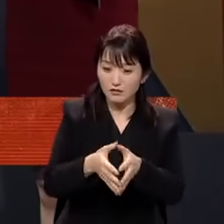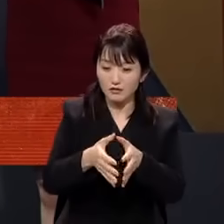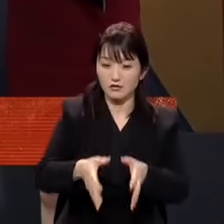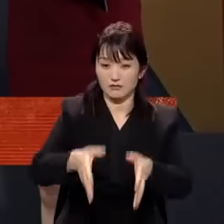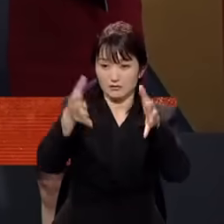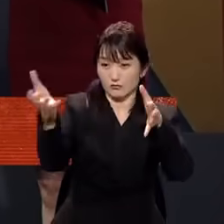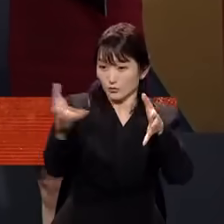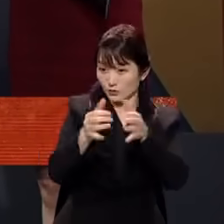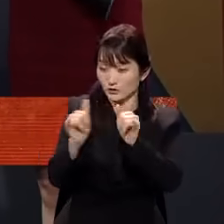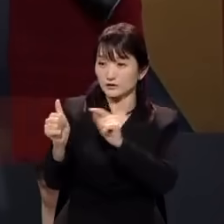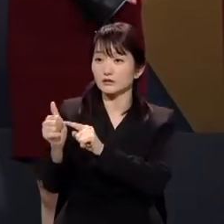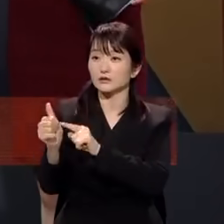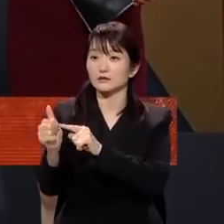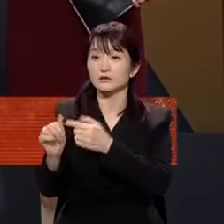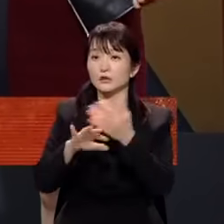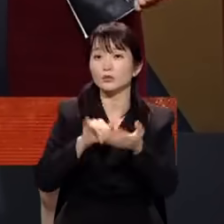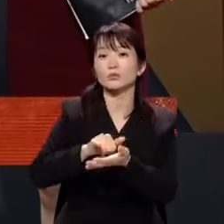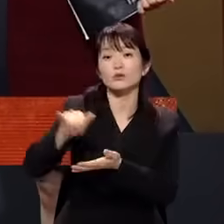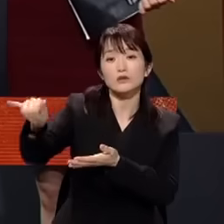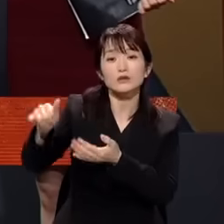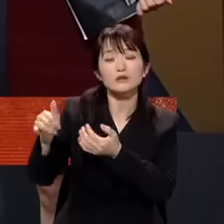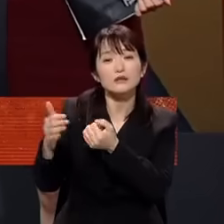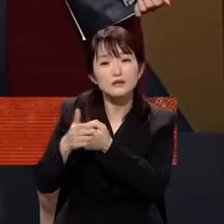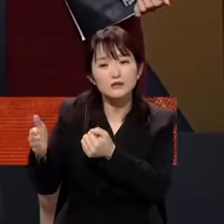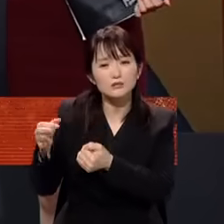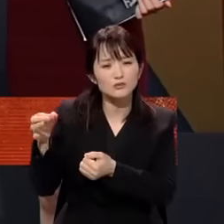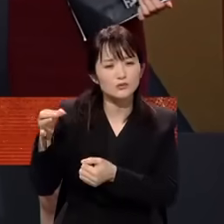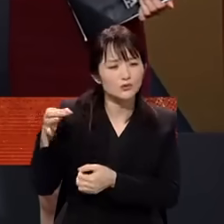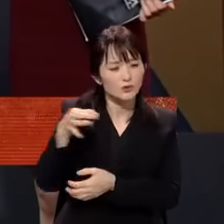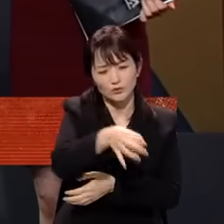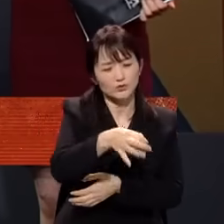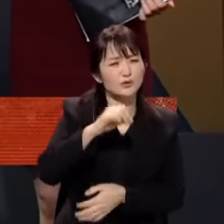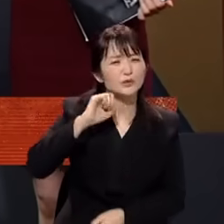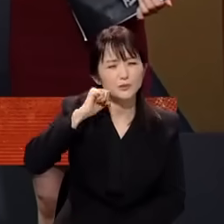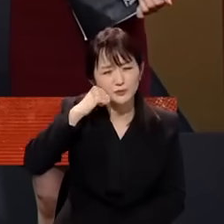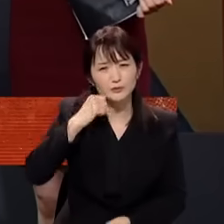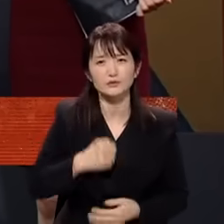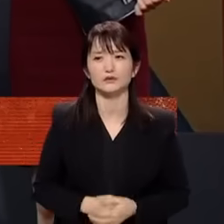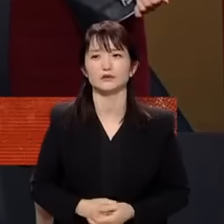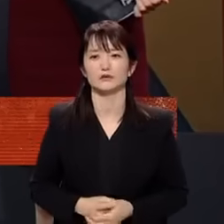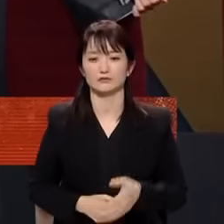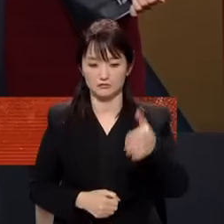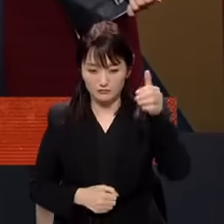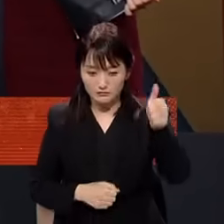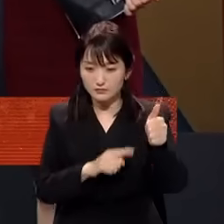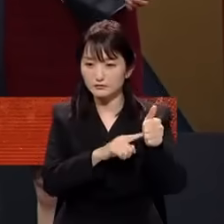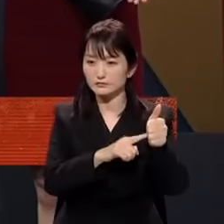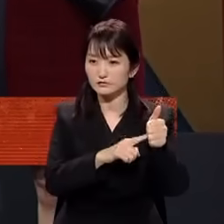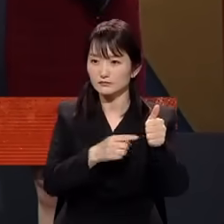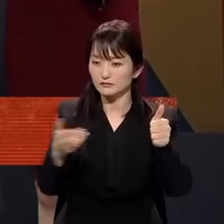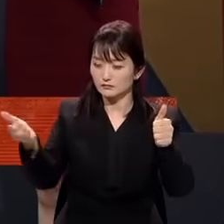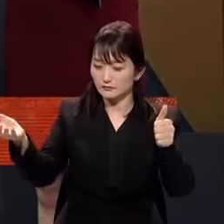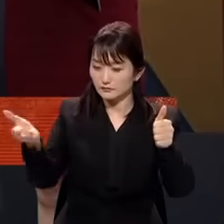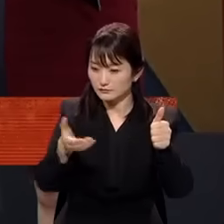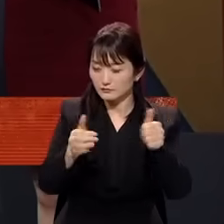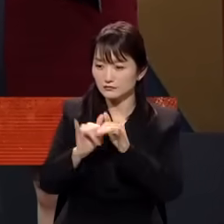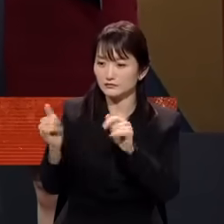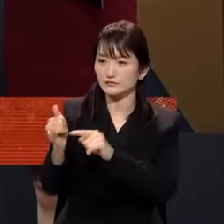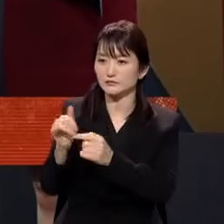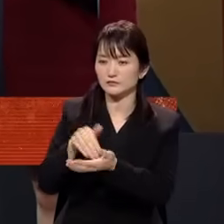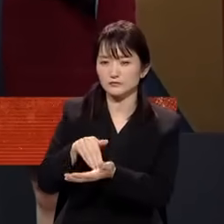보내기 어렵다며 월세를 제때 송금하지 않았습니다. 견디나 못한 집주인은 세입자에게 집을